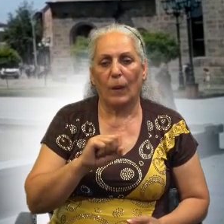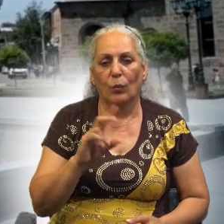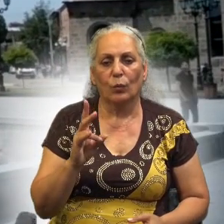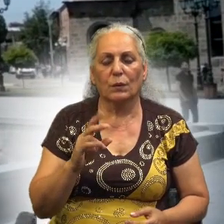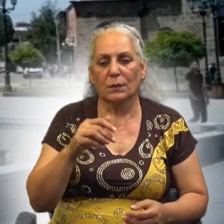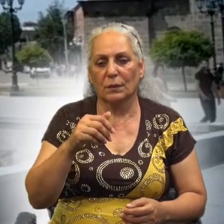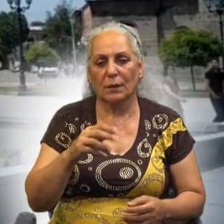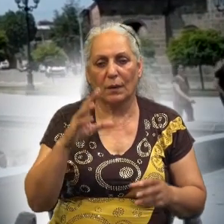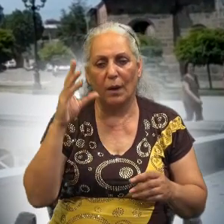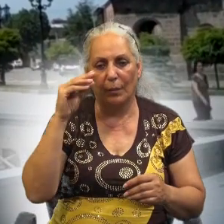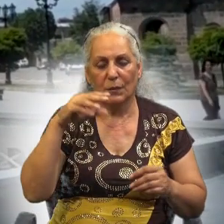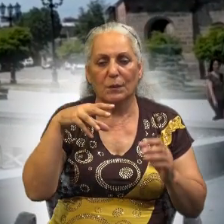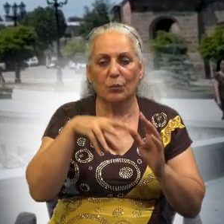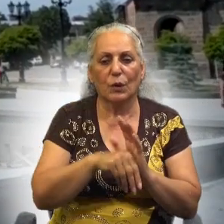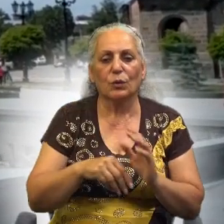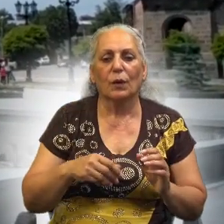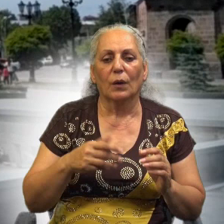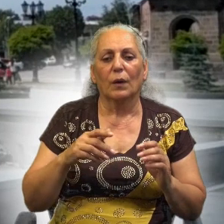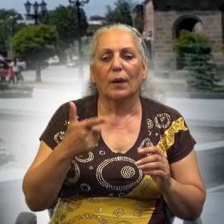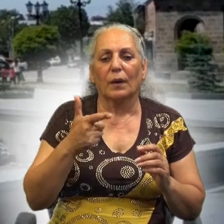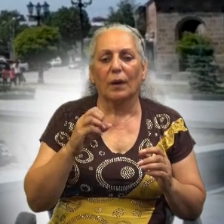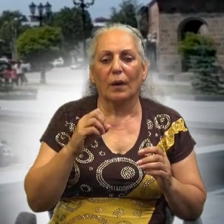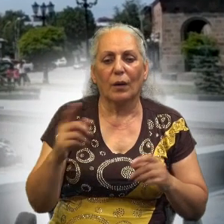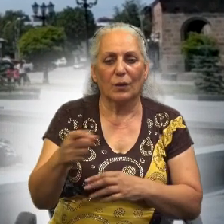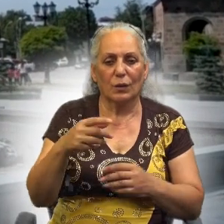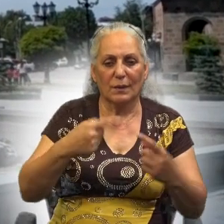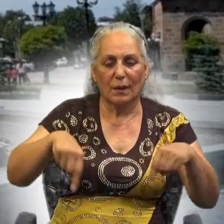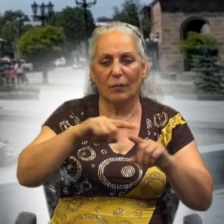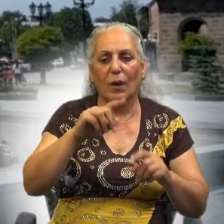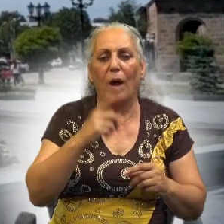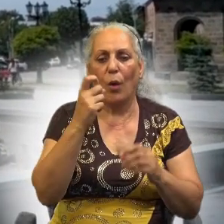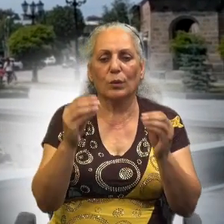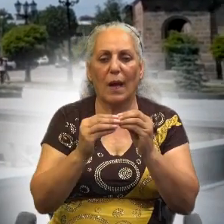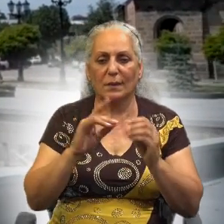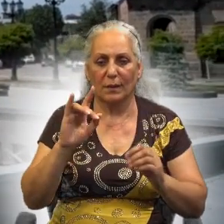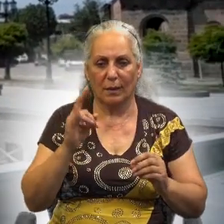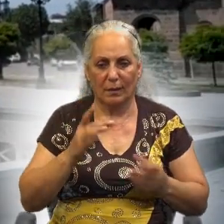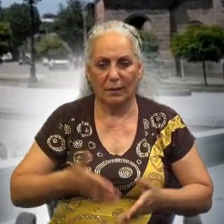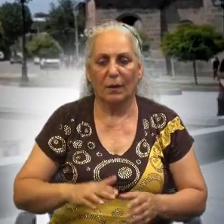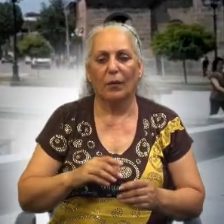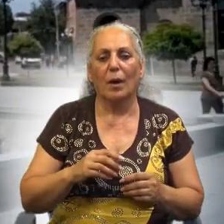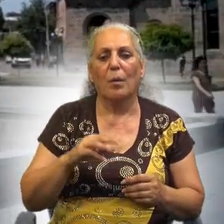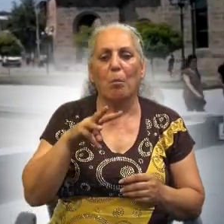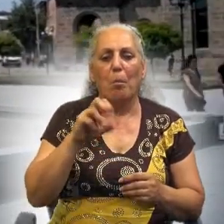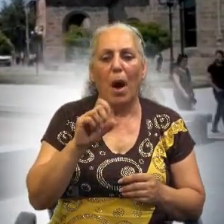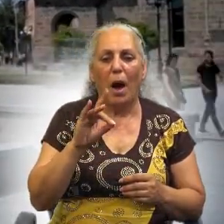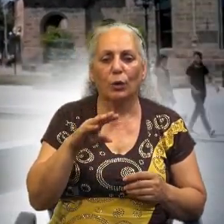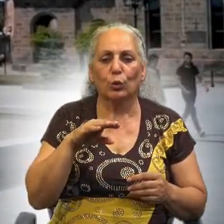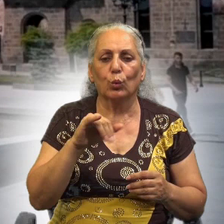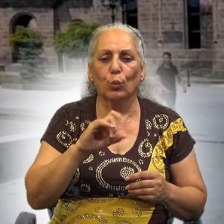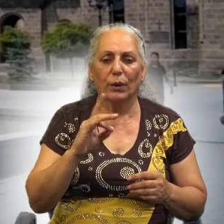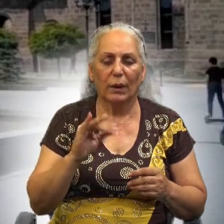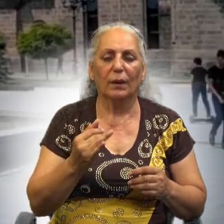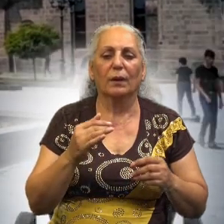ամսվա ընթացքում Գեղարքունիքի մարզում 110 երեխա է ծնվել, իսկ հենց Մարտունու շրջանում 53-ը, որից 29 տղա